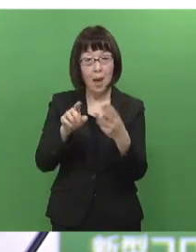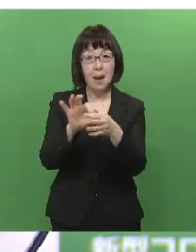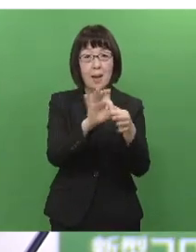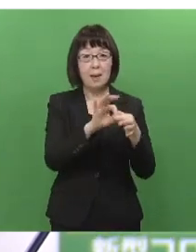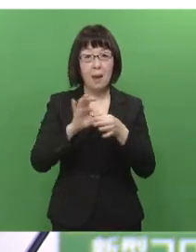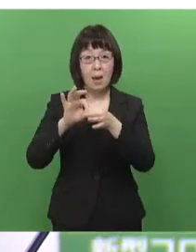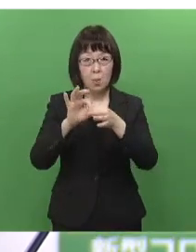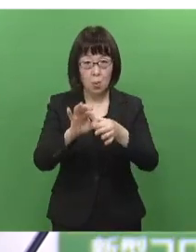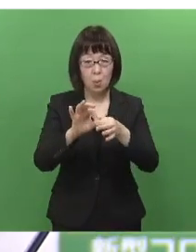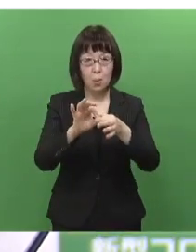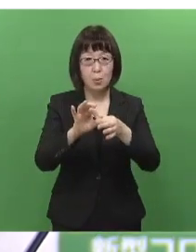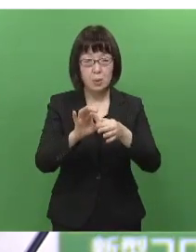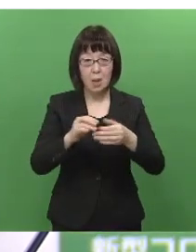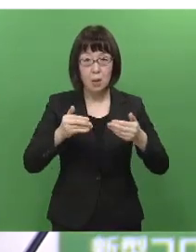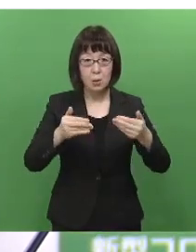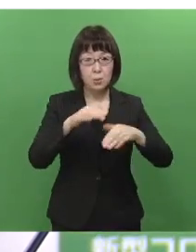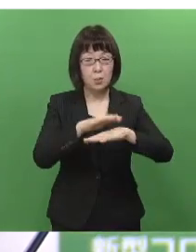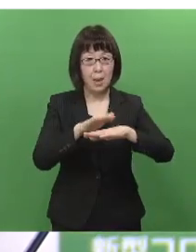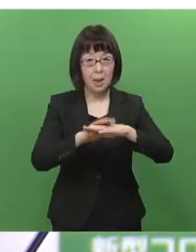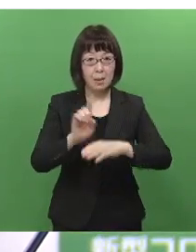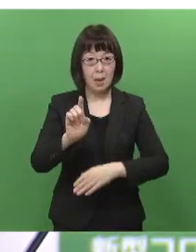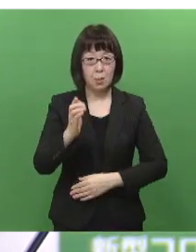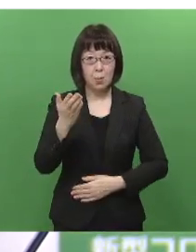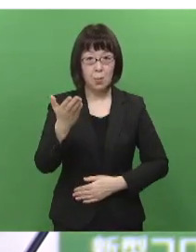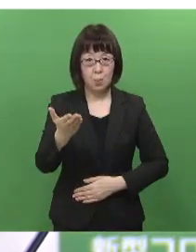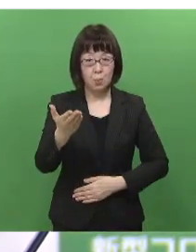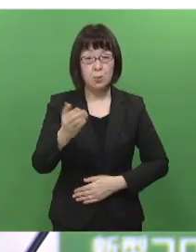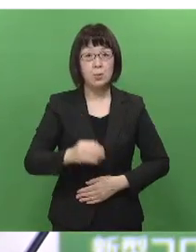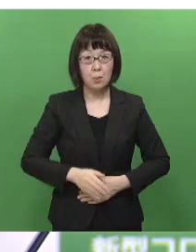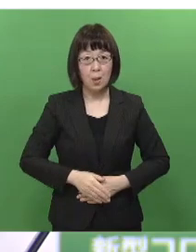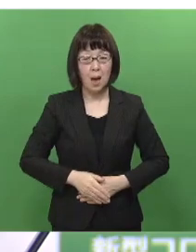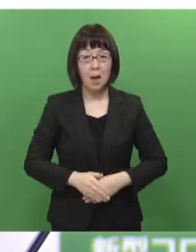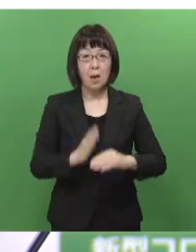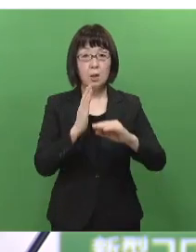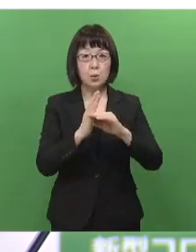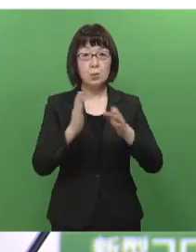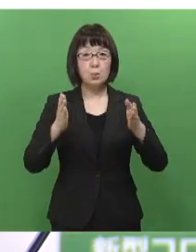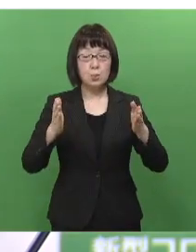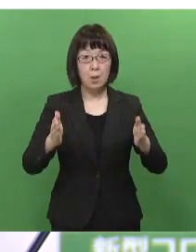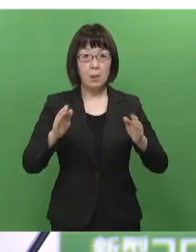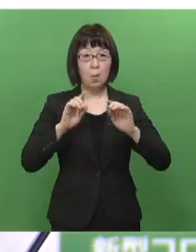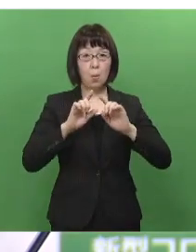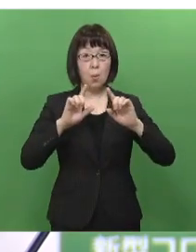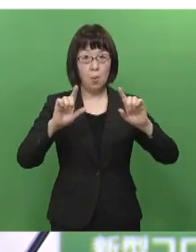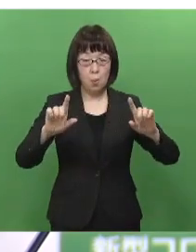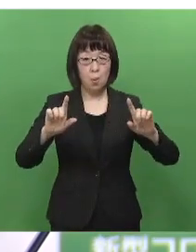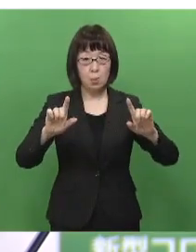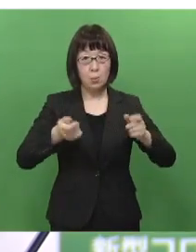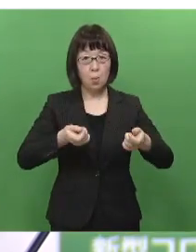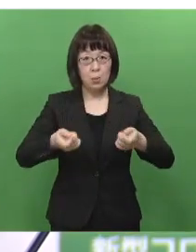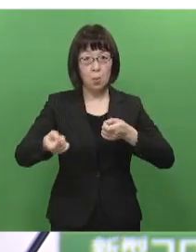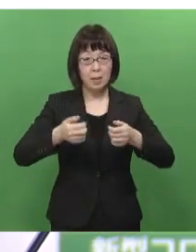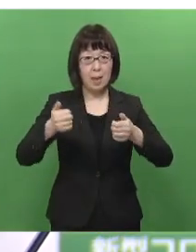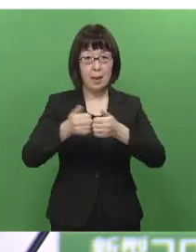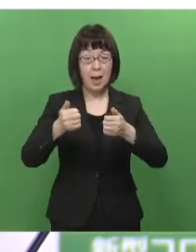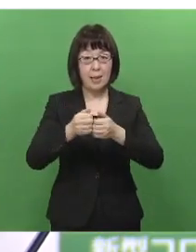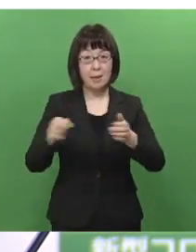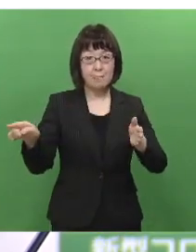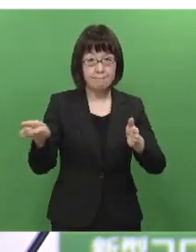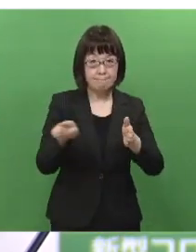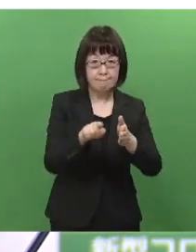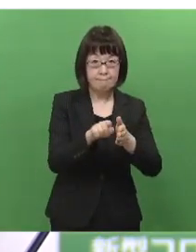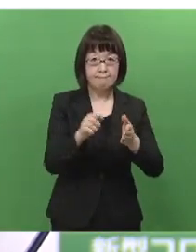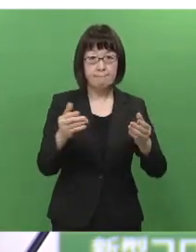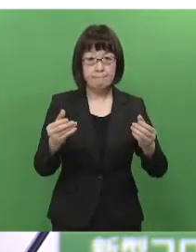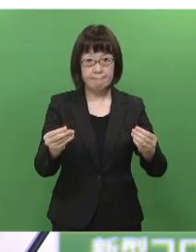か、それらについて中間報告などで調整会議などで進めてきたところであ